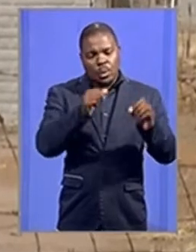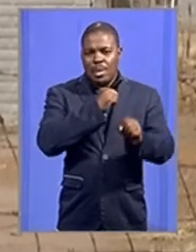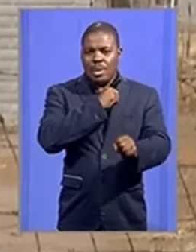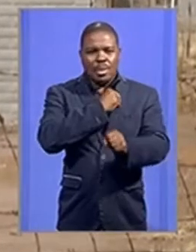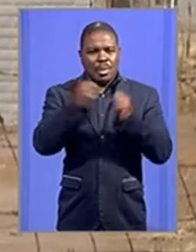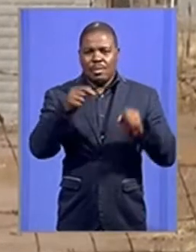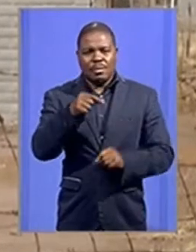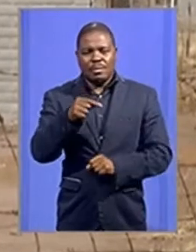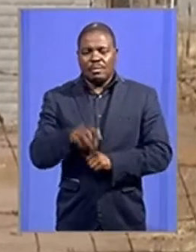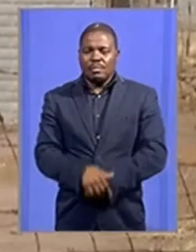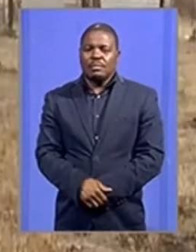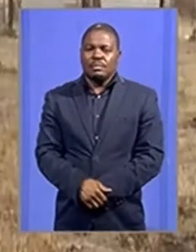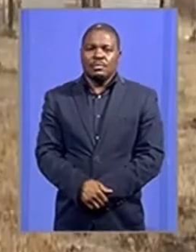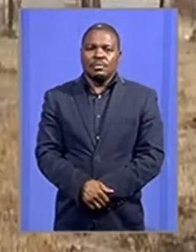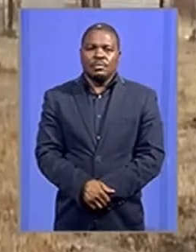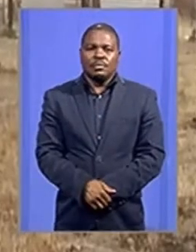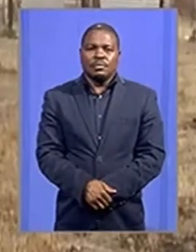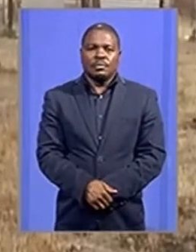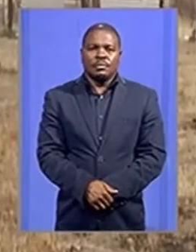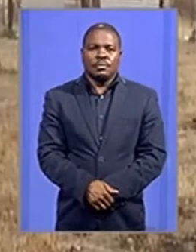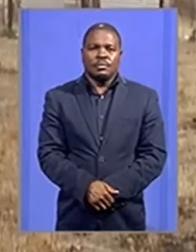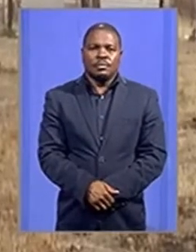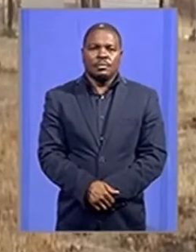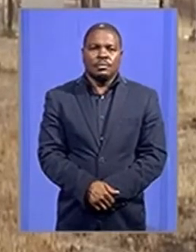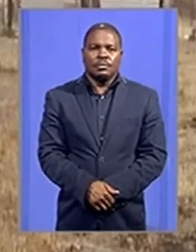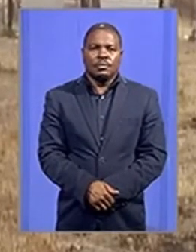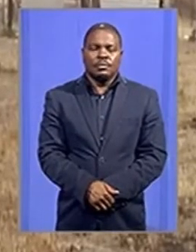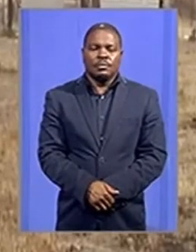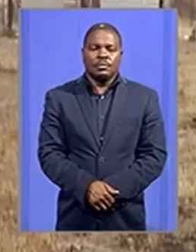Magala Masiteng, SABC News, Verkerte Vlei.